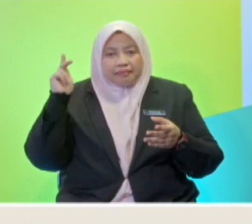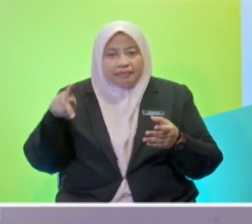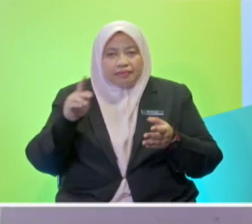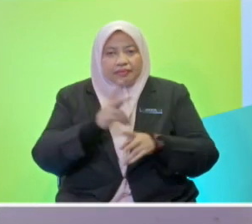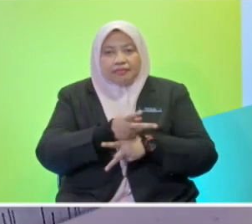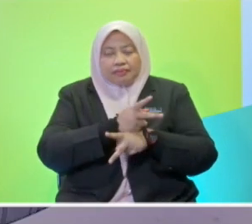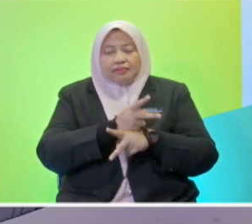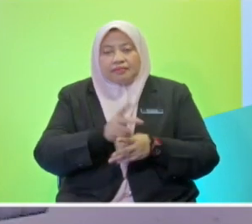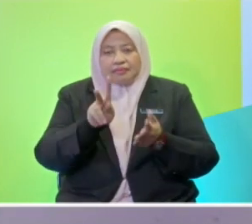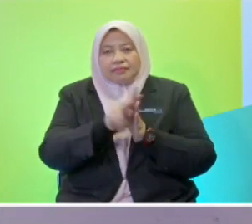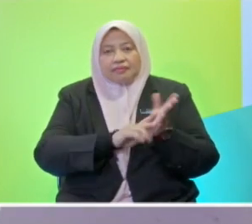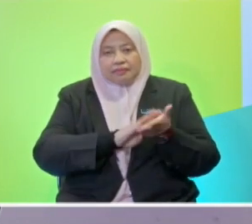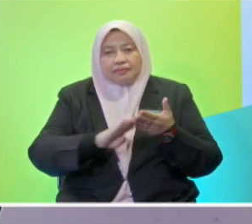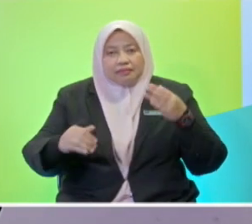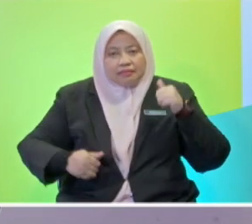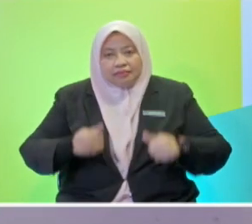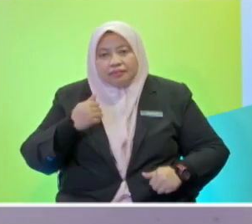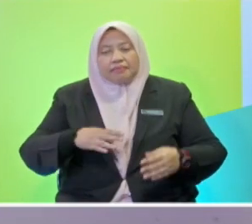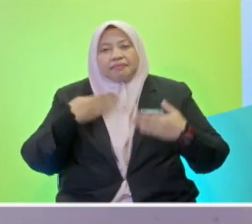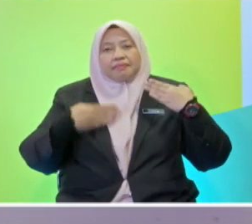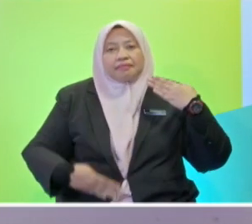anggota badan kita